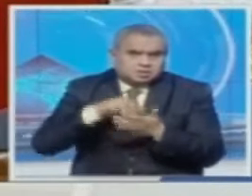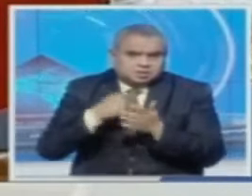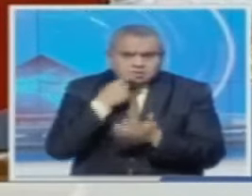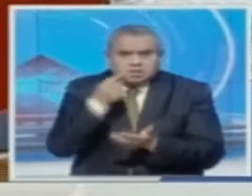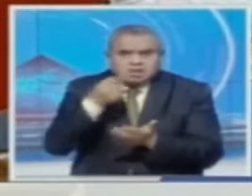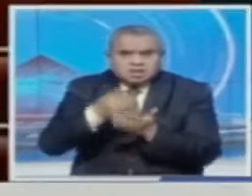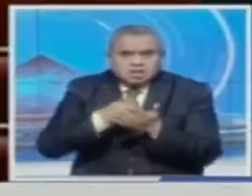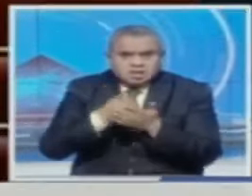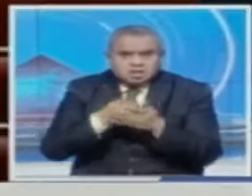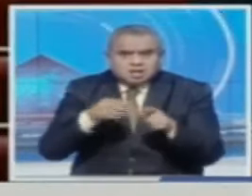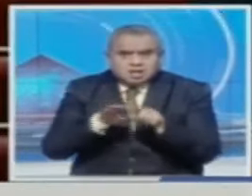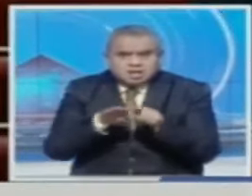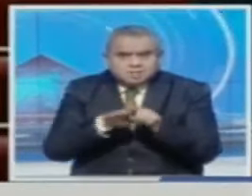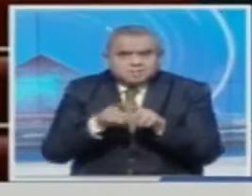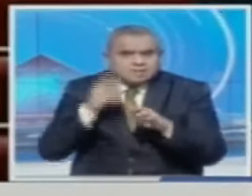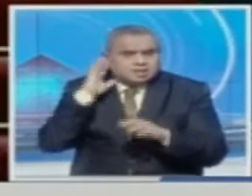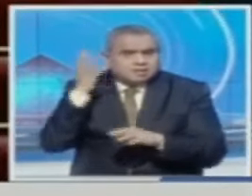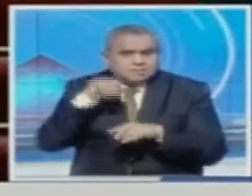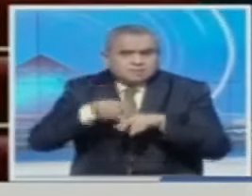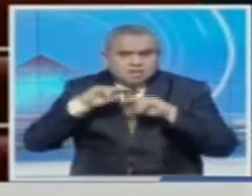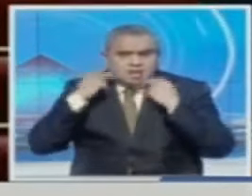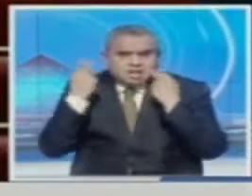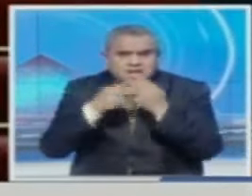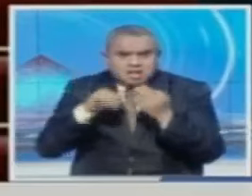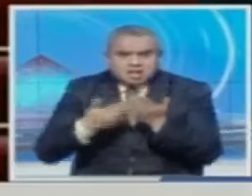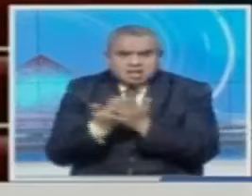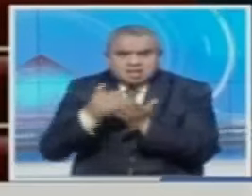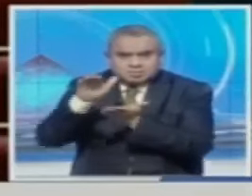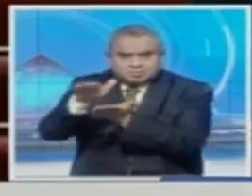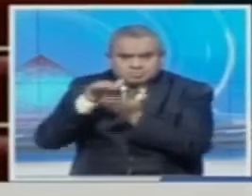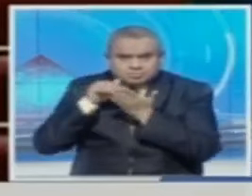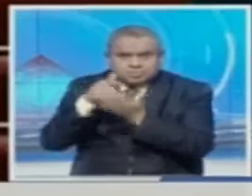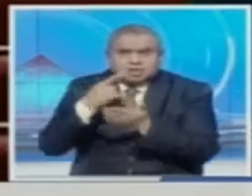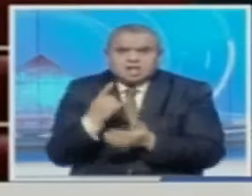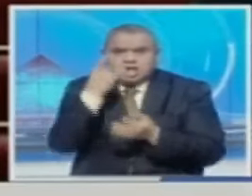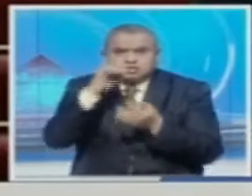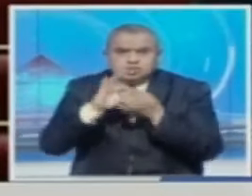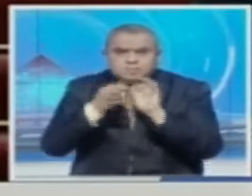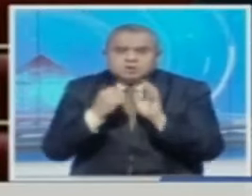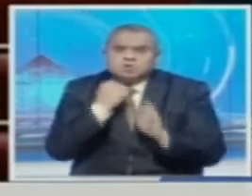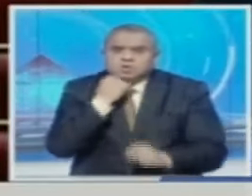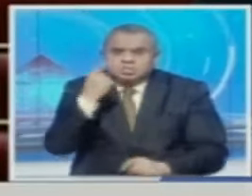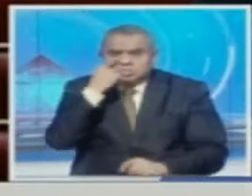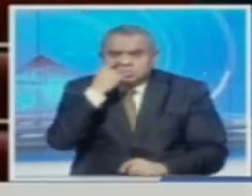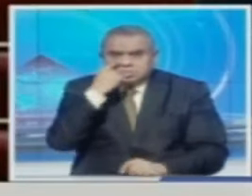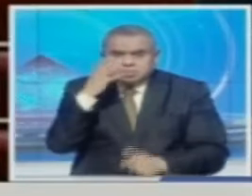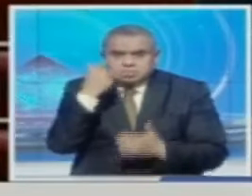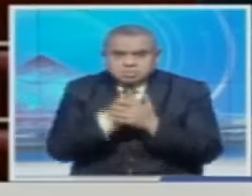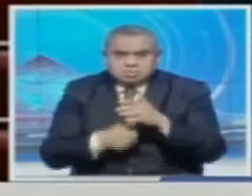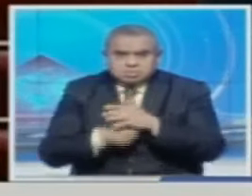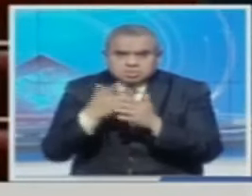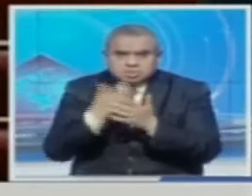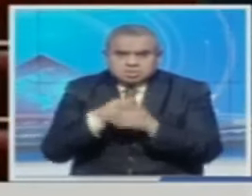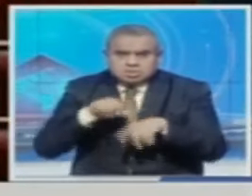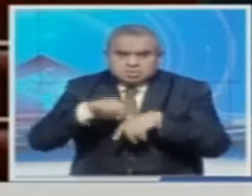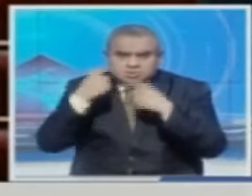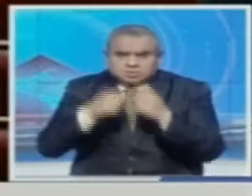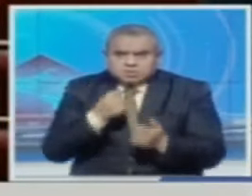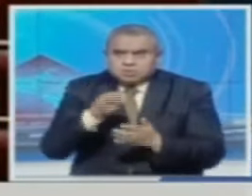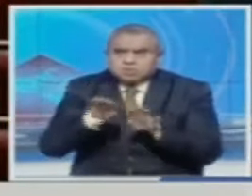وللذرة في العالم، نحن نستورد 10 مليون طن من القمح والذرة،